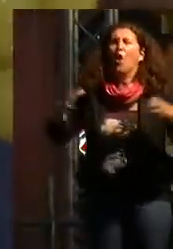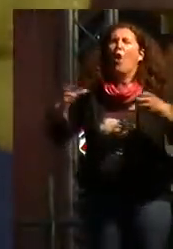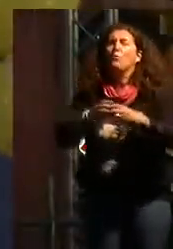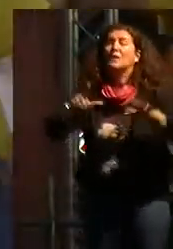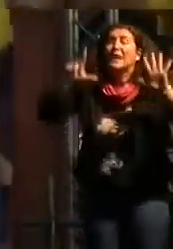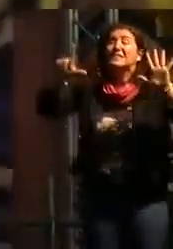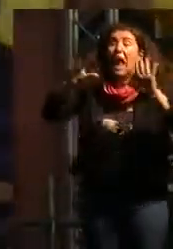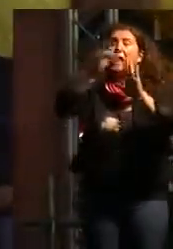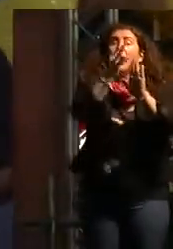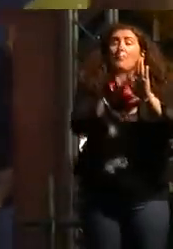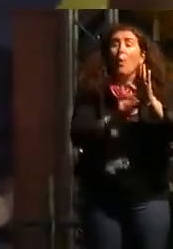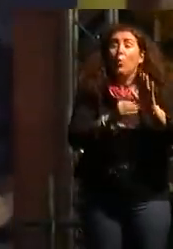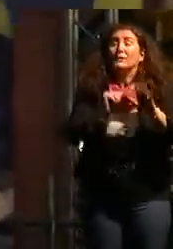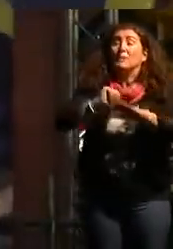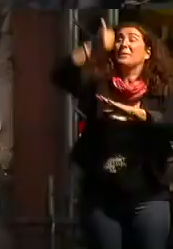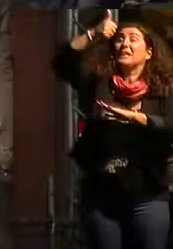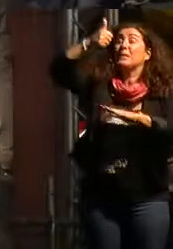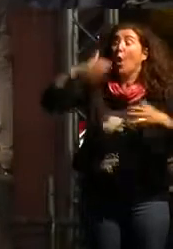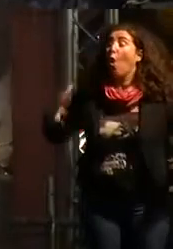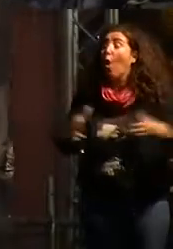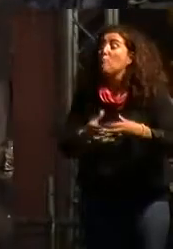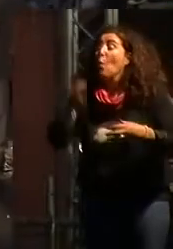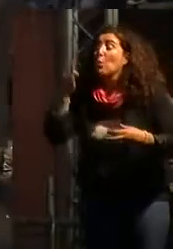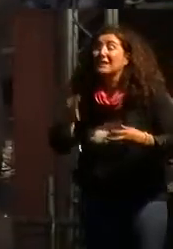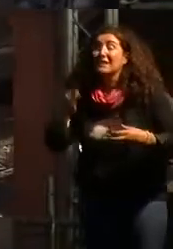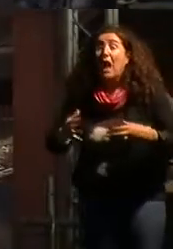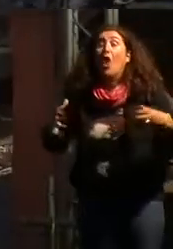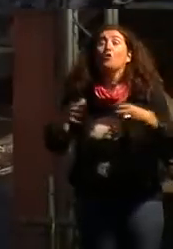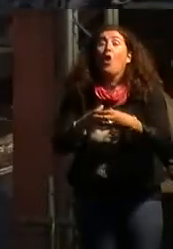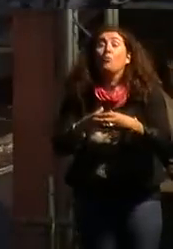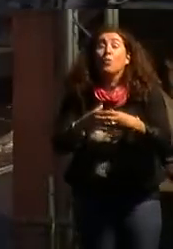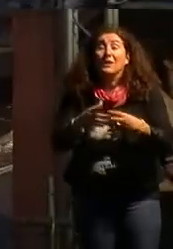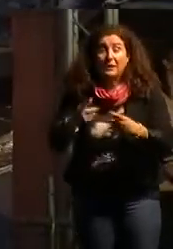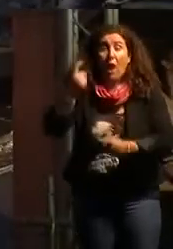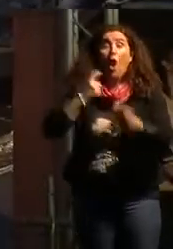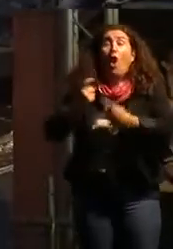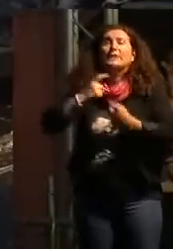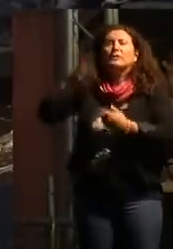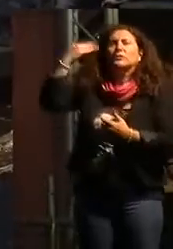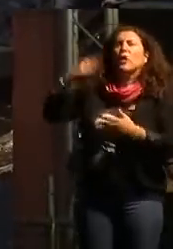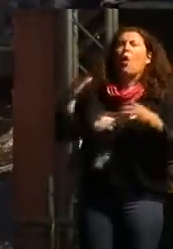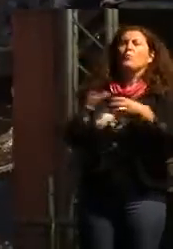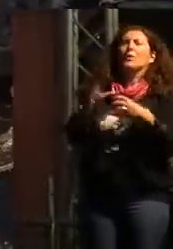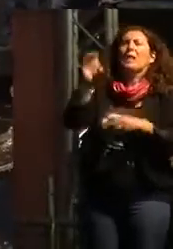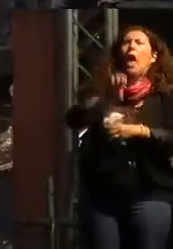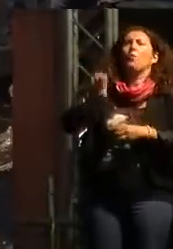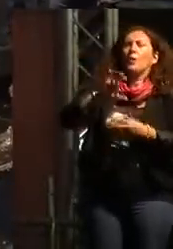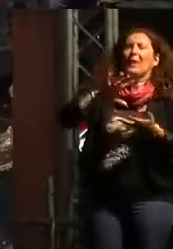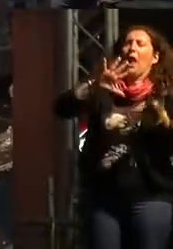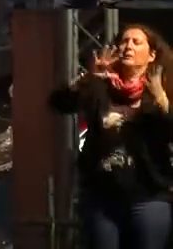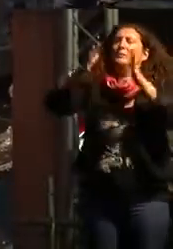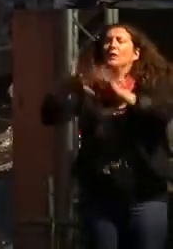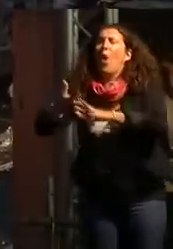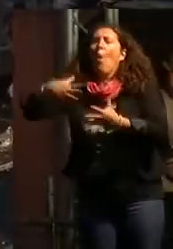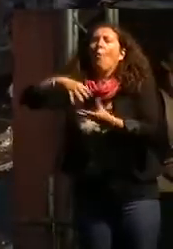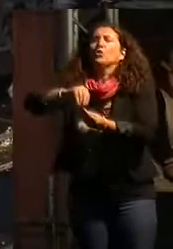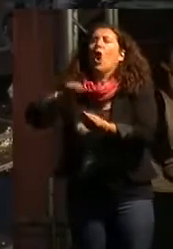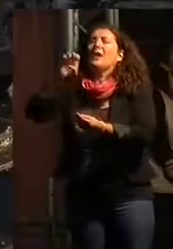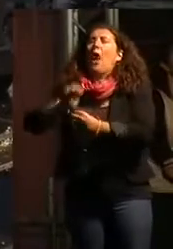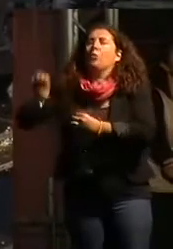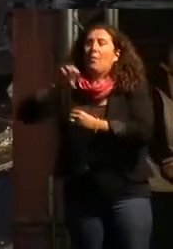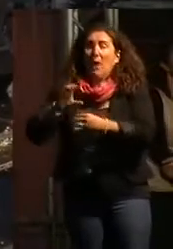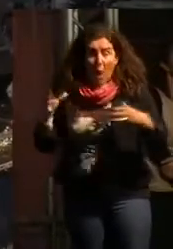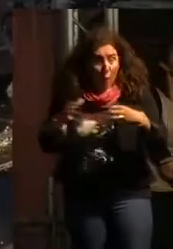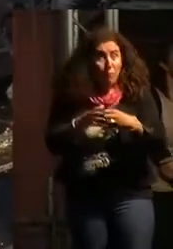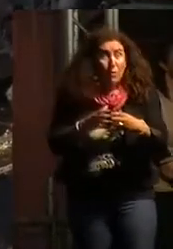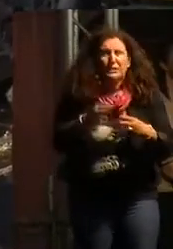7 punti. Una comunità. Comunità era l'origine della comunità europea che poi è diventata unione. Cosa vuol dire comunità? Comunità